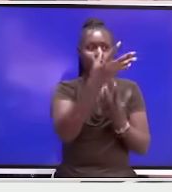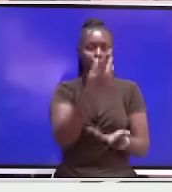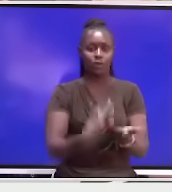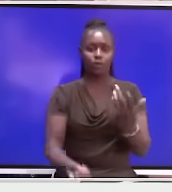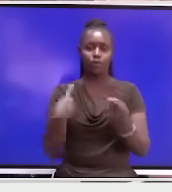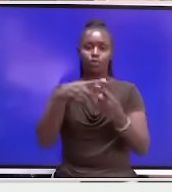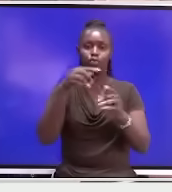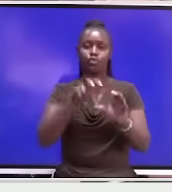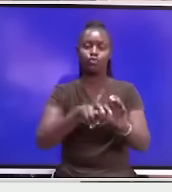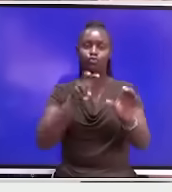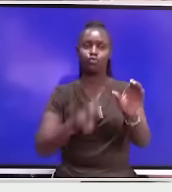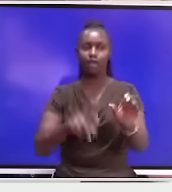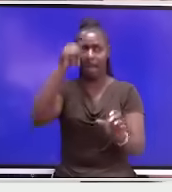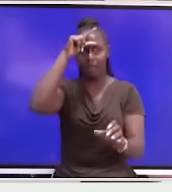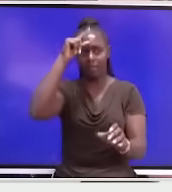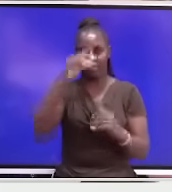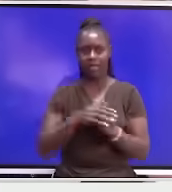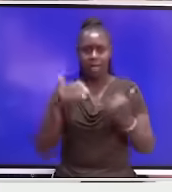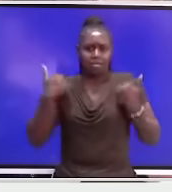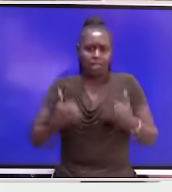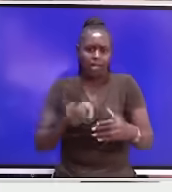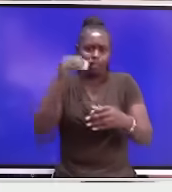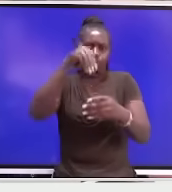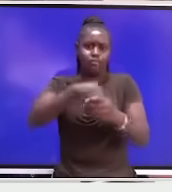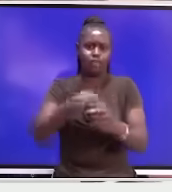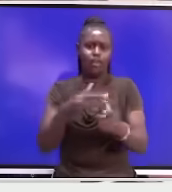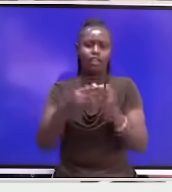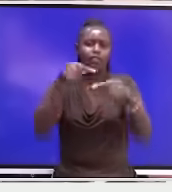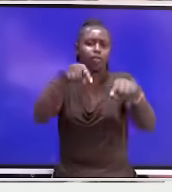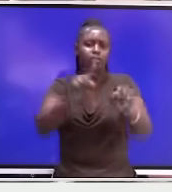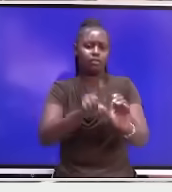serikali. Kama mimi mwenyewe niko serikali, wewe utatoka namna gani wewe?